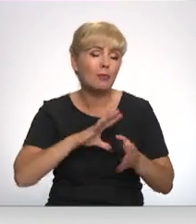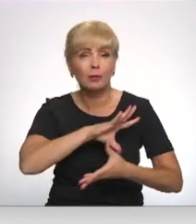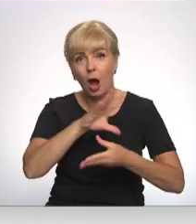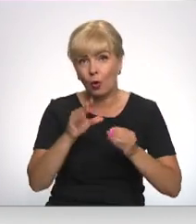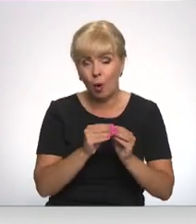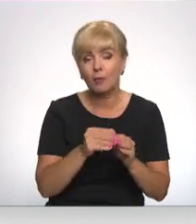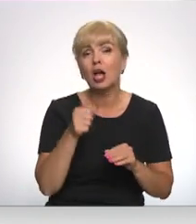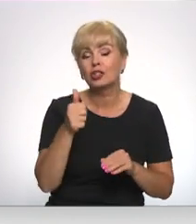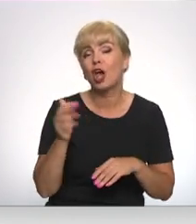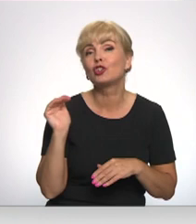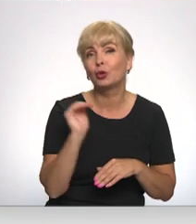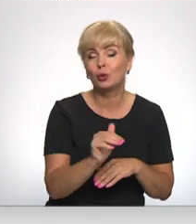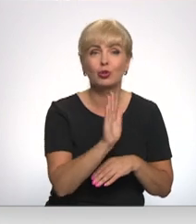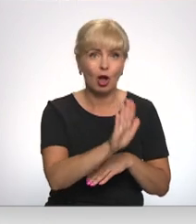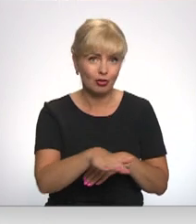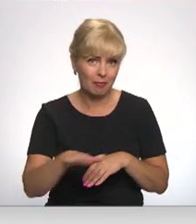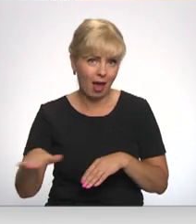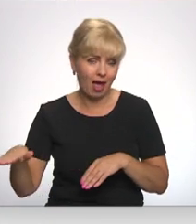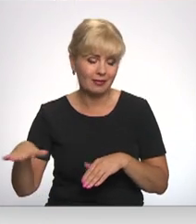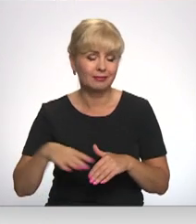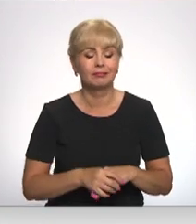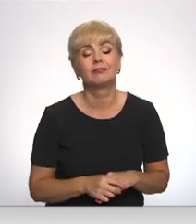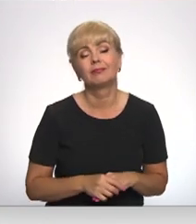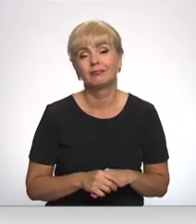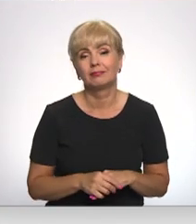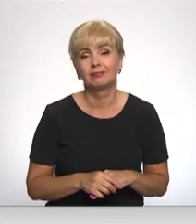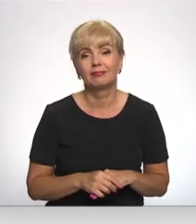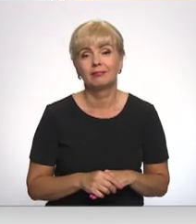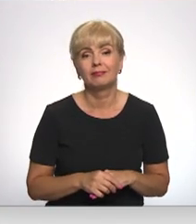ir aptuveni 6000 bērnu. Santa Adamsona, Reinis Žagariņš, Vidzemes televīzija.